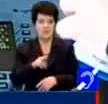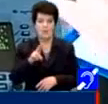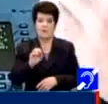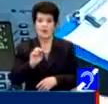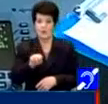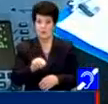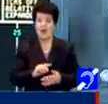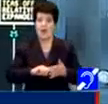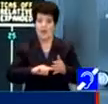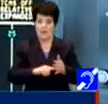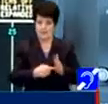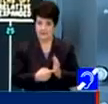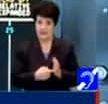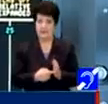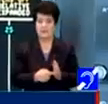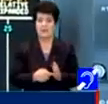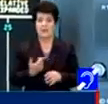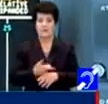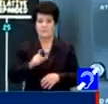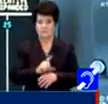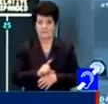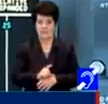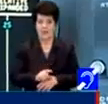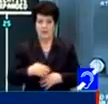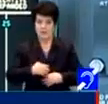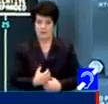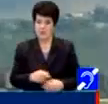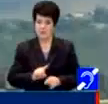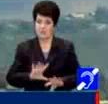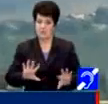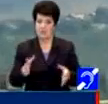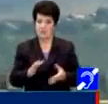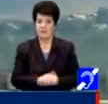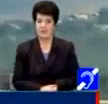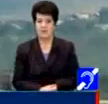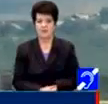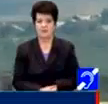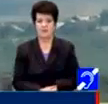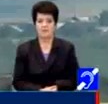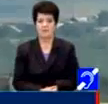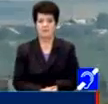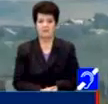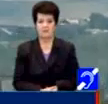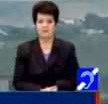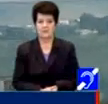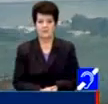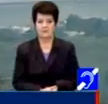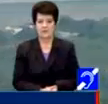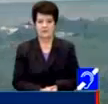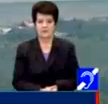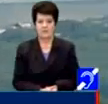a insistat pe o tonalitate mai ridicată, vădit indignat de cele întâmplate. Sir, there were 3 vehicles on the